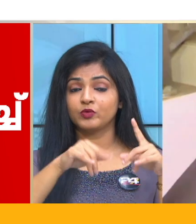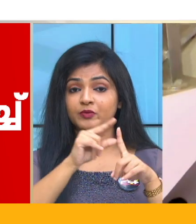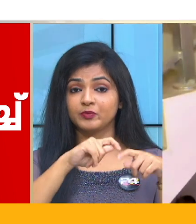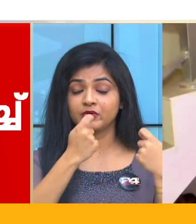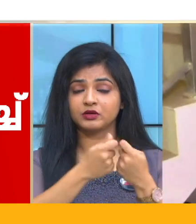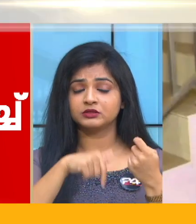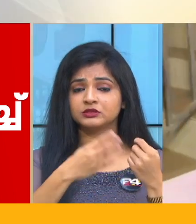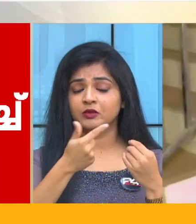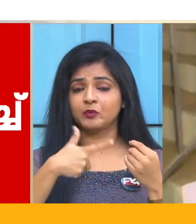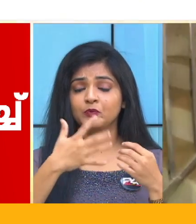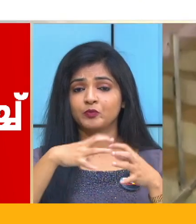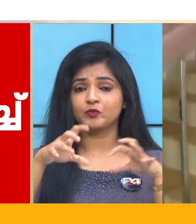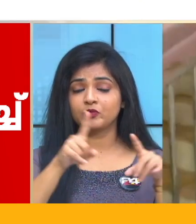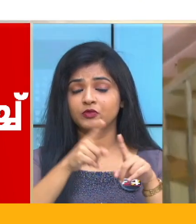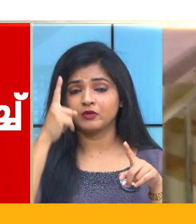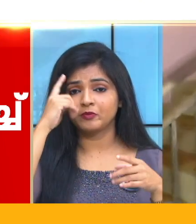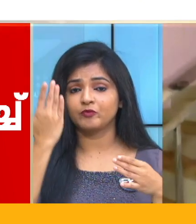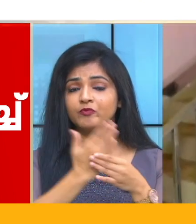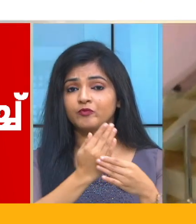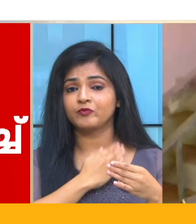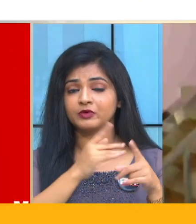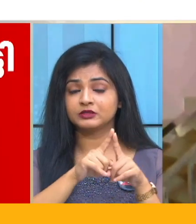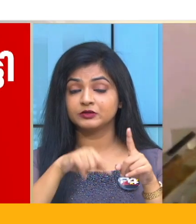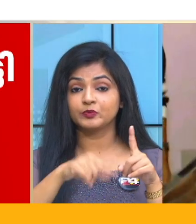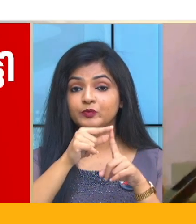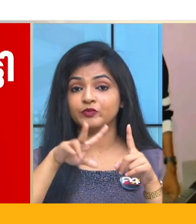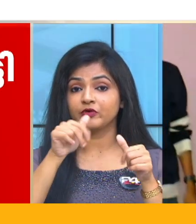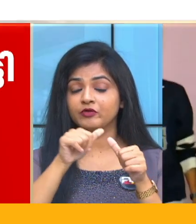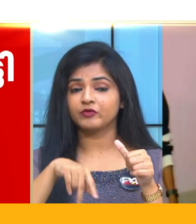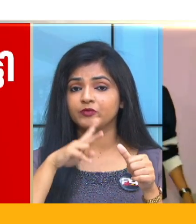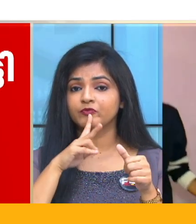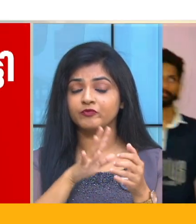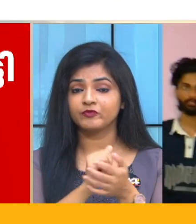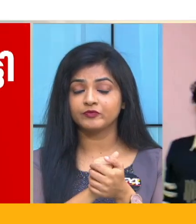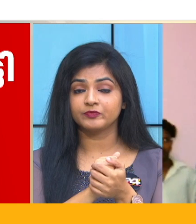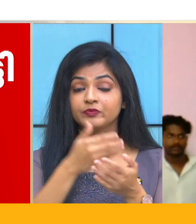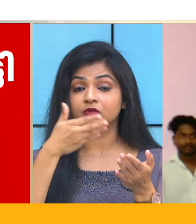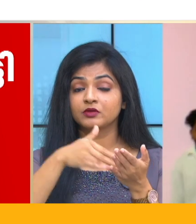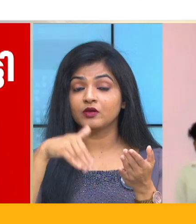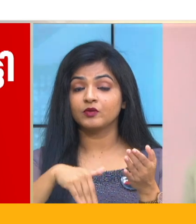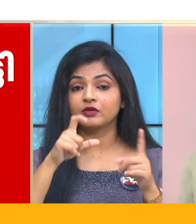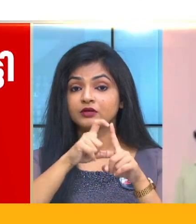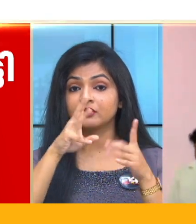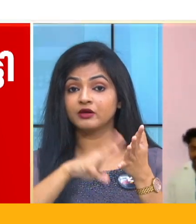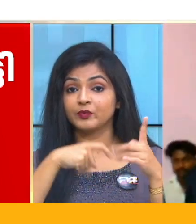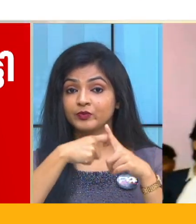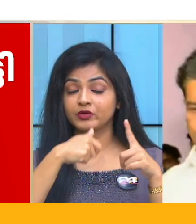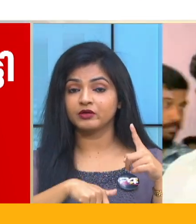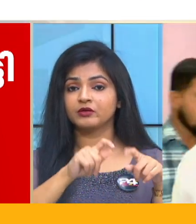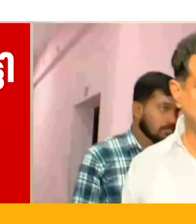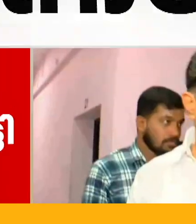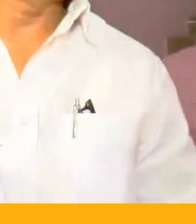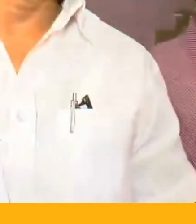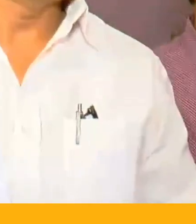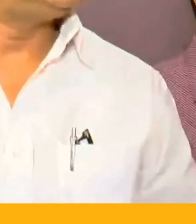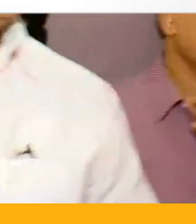നെക്സസ് പ്രവർത്തിക്കുന്നു എന്നുള്ളത് കുറെ ദിവസങ്ങളായി തന്നെ PV അൻവർ പറയുകയാണ്. അതുകൊണ്ട് തന്നെ ഇപ്പോൾ ഇതാ DMK-യുമായി ഒരു കൂടിക്കാഴ്ച നടത്തിയിരിക്കുന്നു.